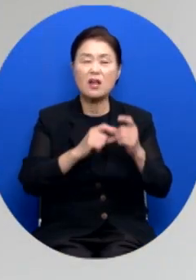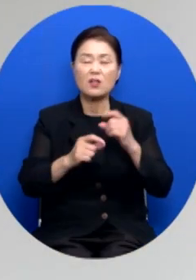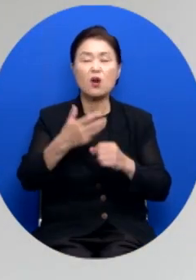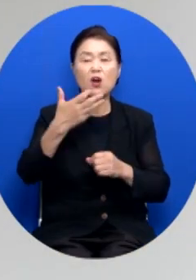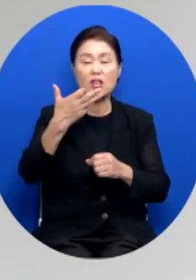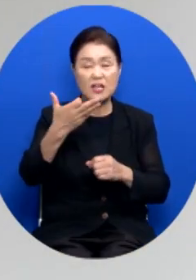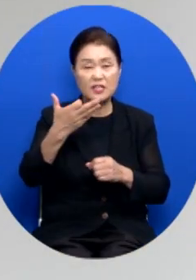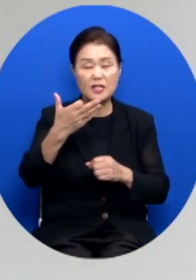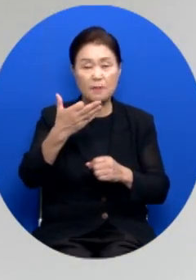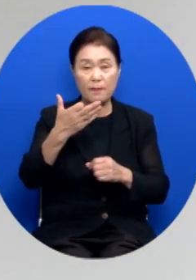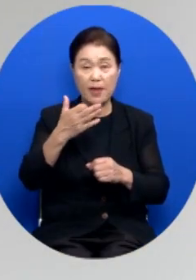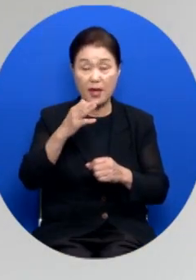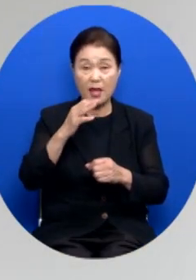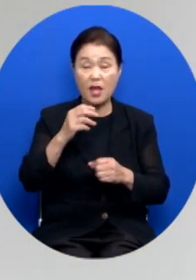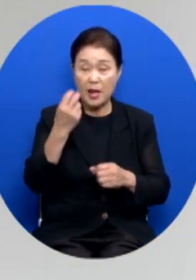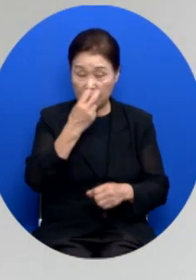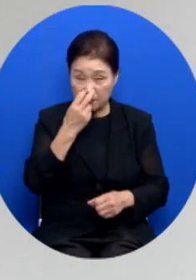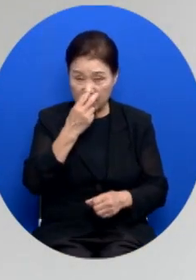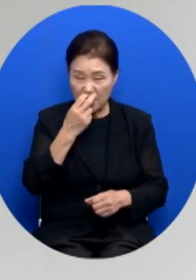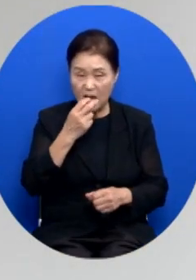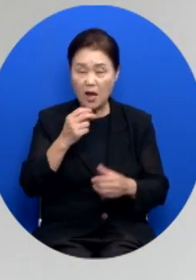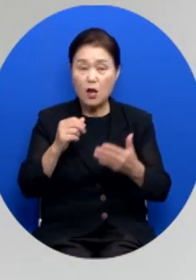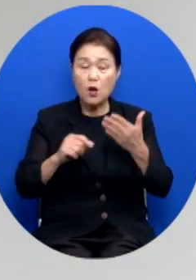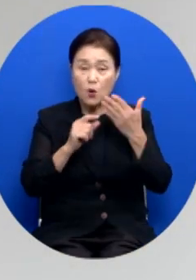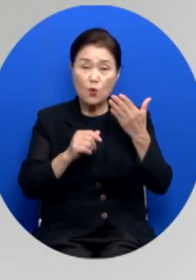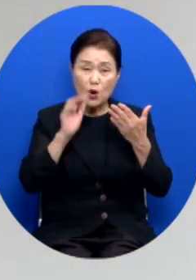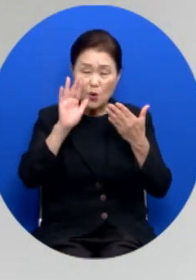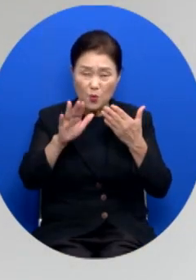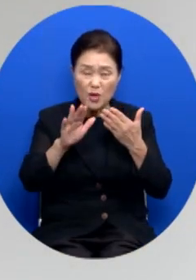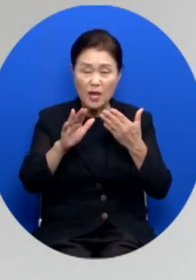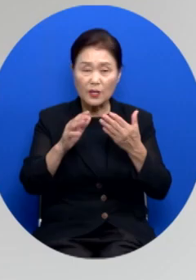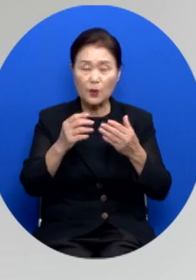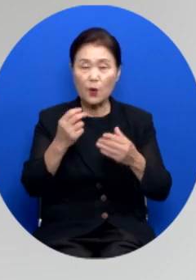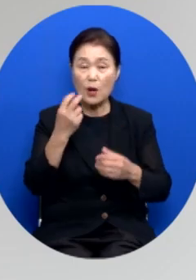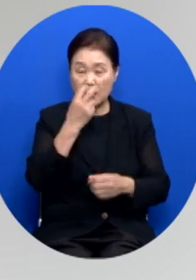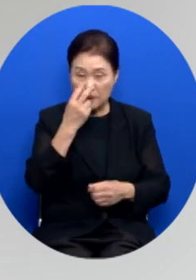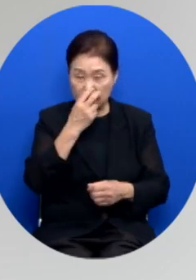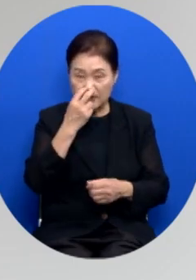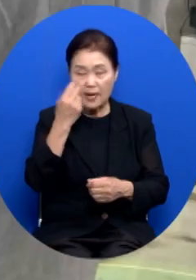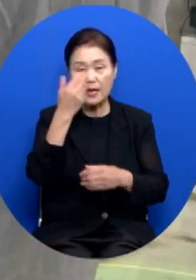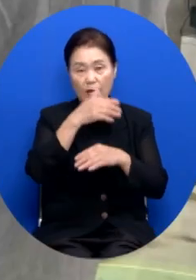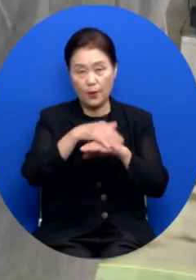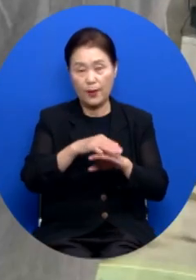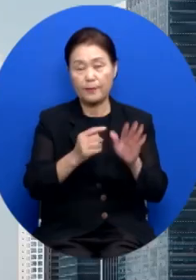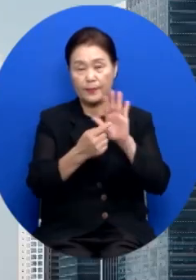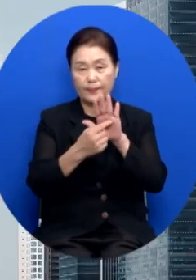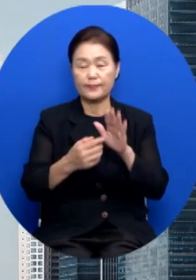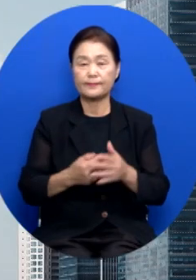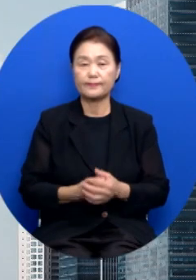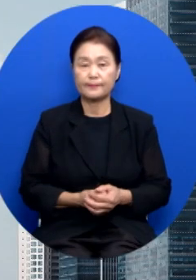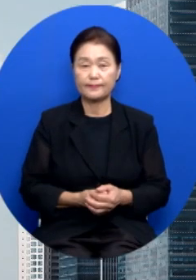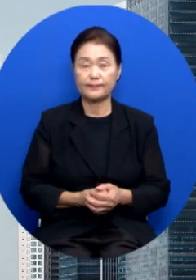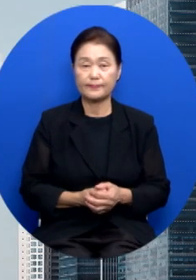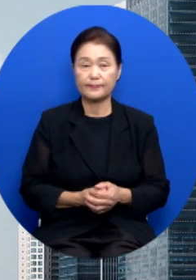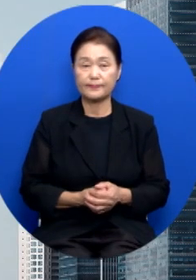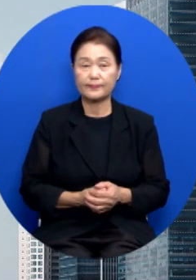수준이라며 9월 이후에도 약 5천 건의 추가 검사를 진행할 계획이라고 전했습니다.